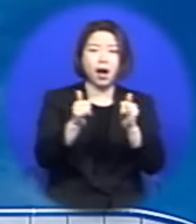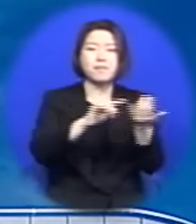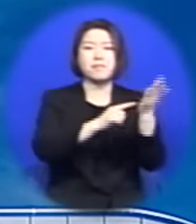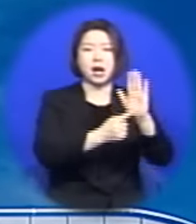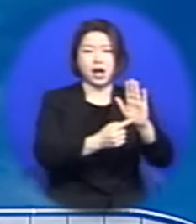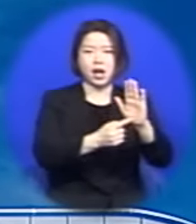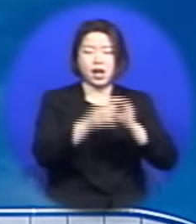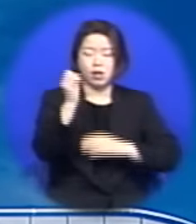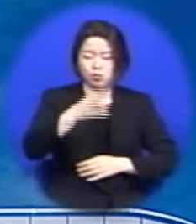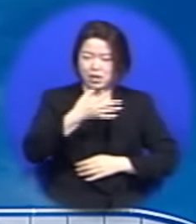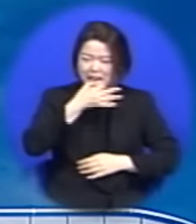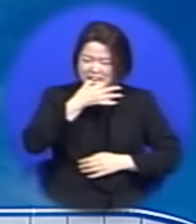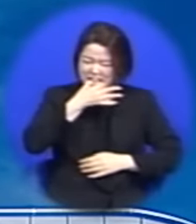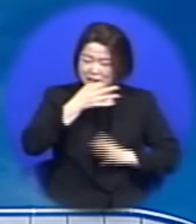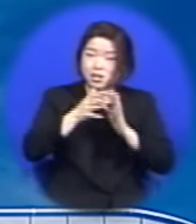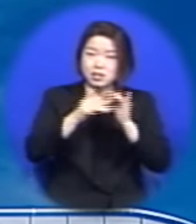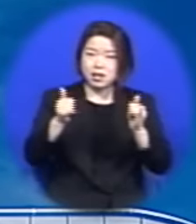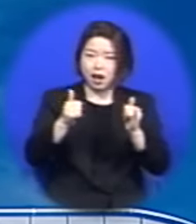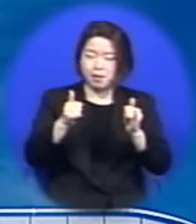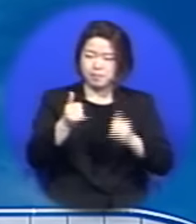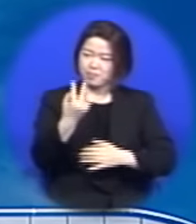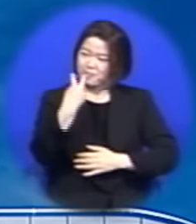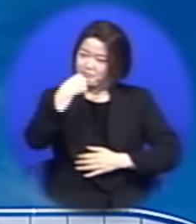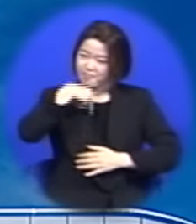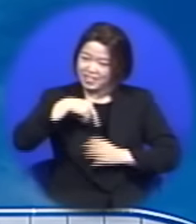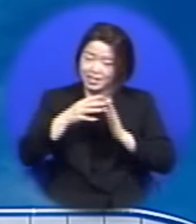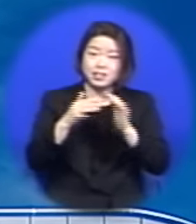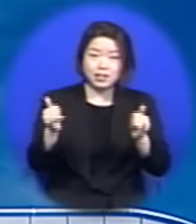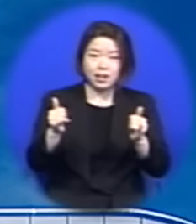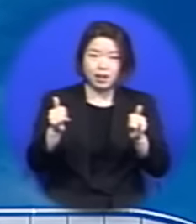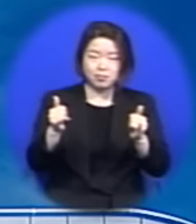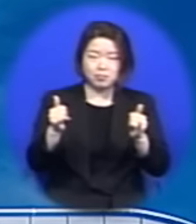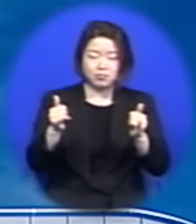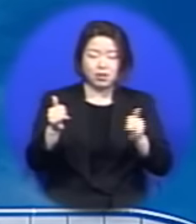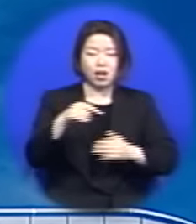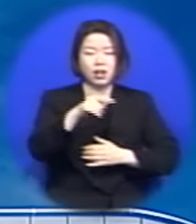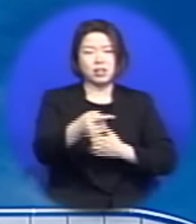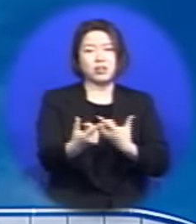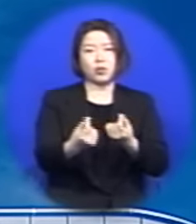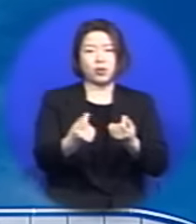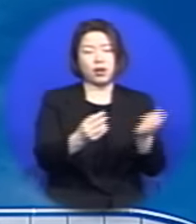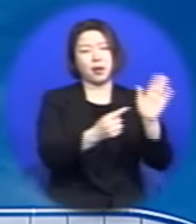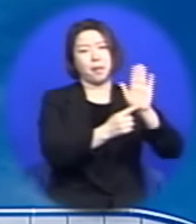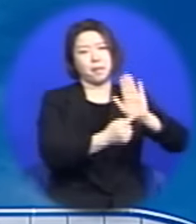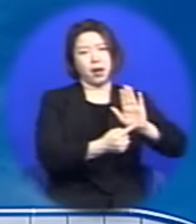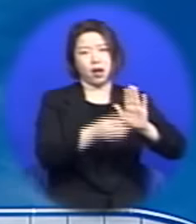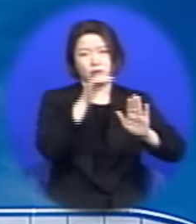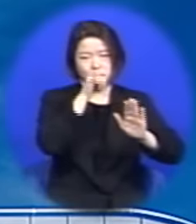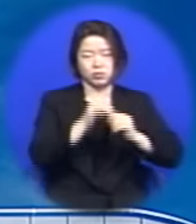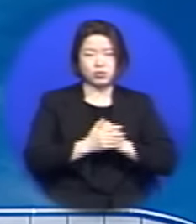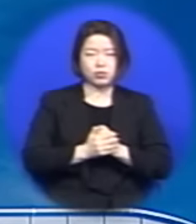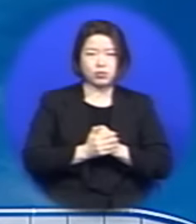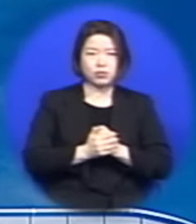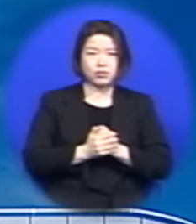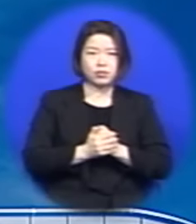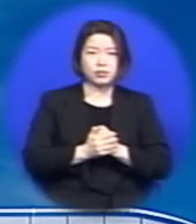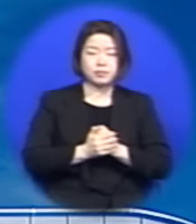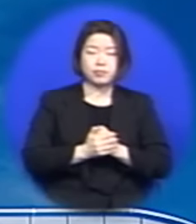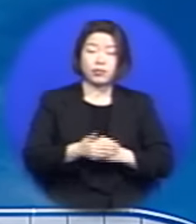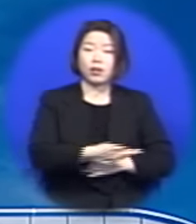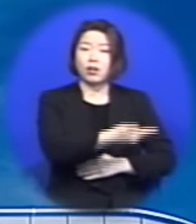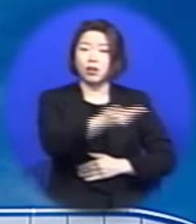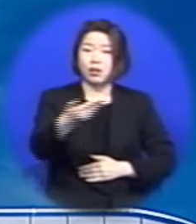아주 쟁이로 이중인격자로 그렇게 묘사하고 있는 거예요